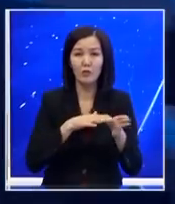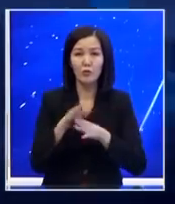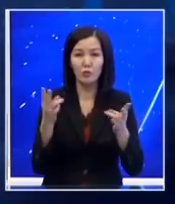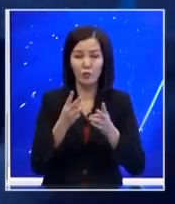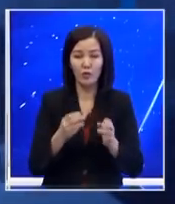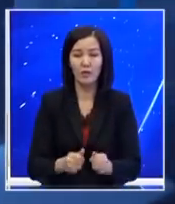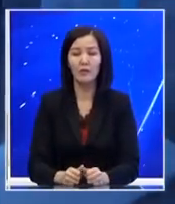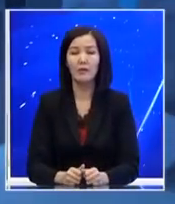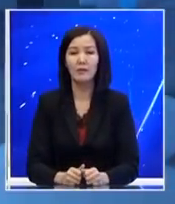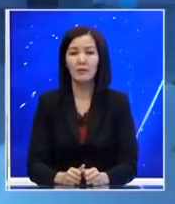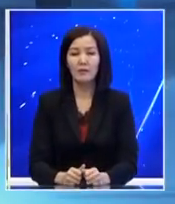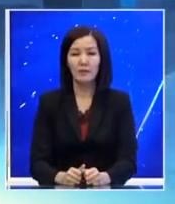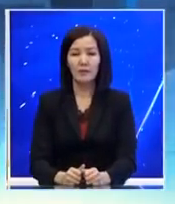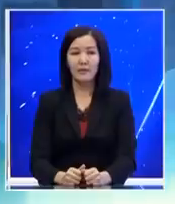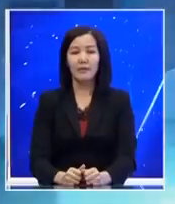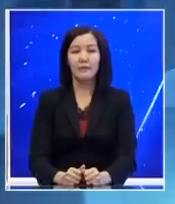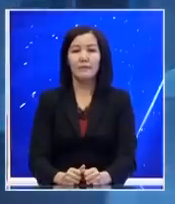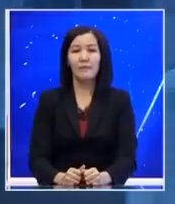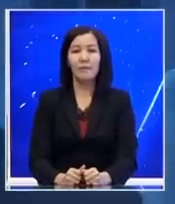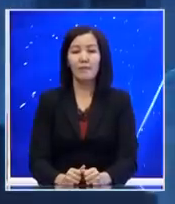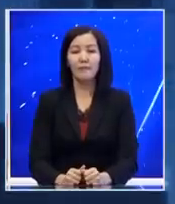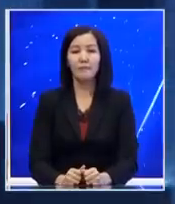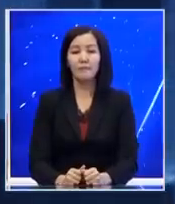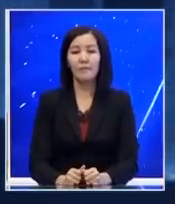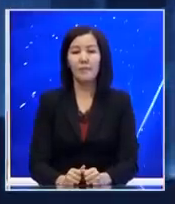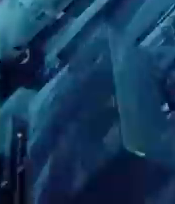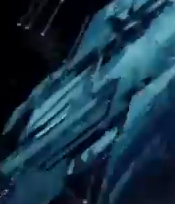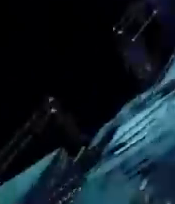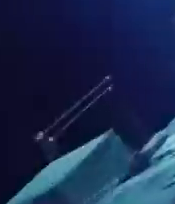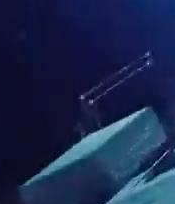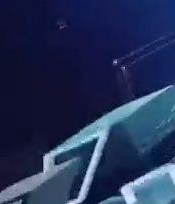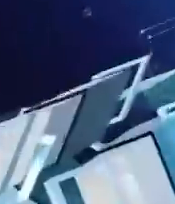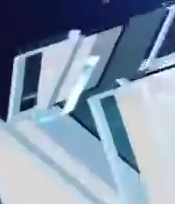Елена Серікбайқызы, Ғабит Қабдырахманов, Жетісу телеарнасы, Талдықорған.